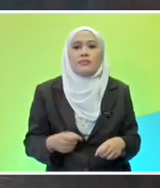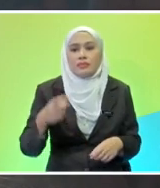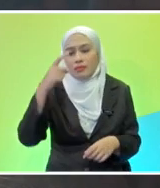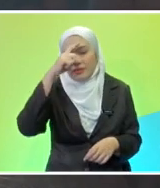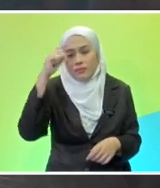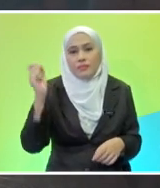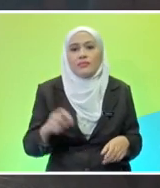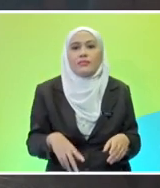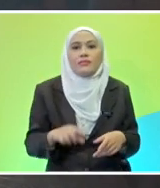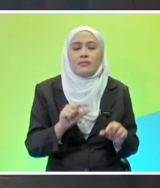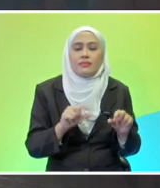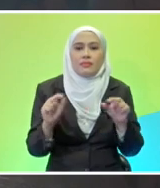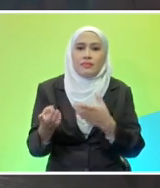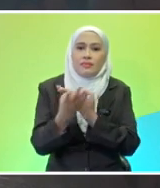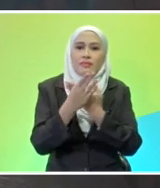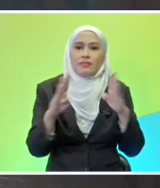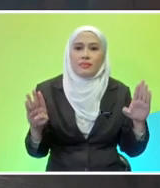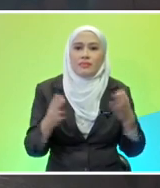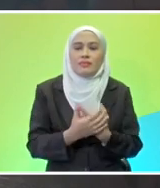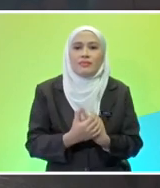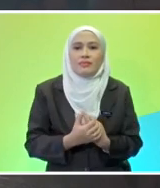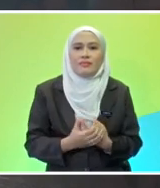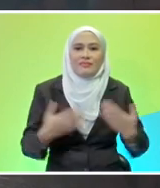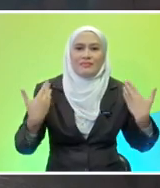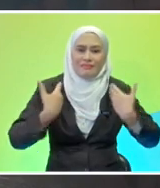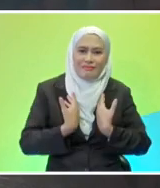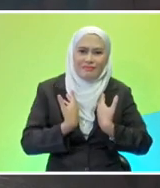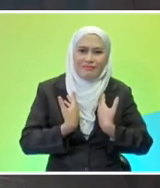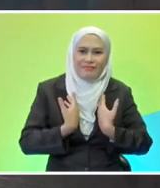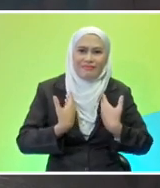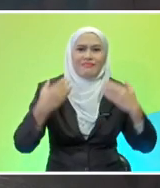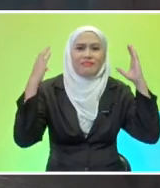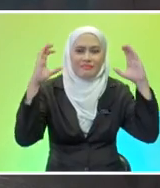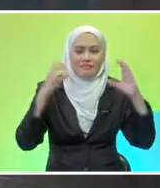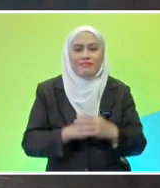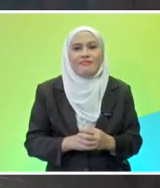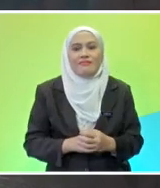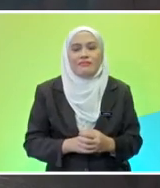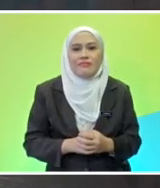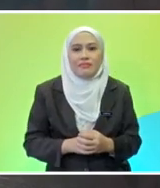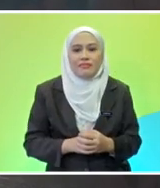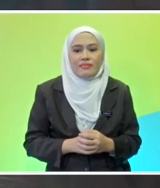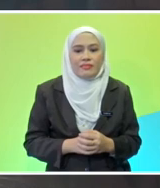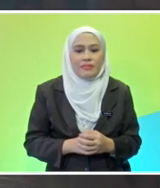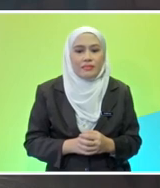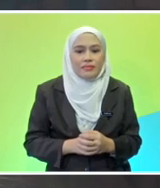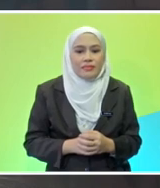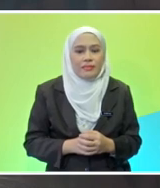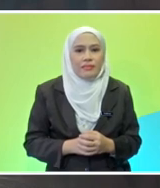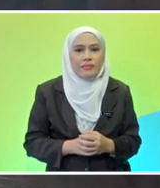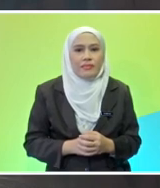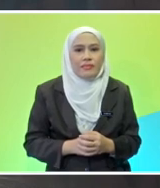Akmal. Ya, cikgu. Penat juga. Baru sikit kita akan teruskan. Ya, cikgu. Nanti.